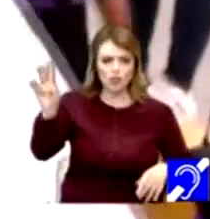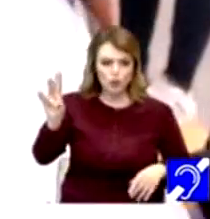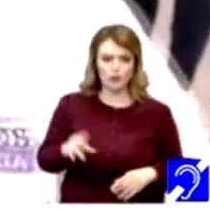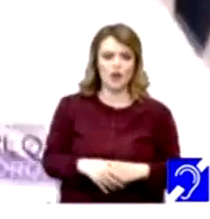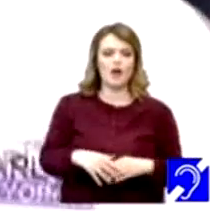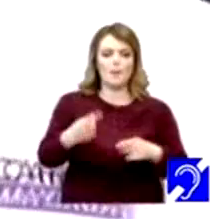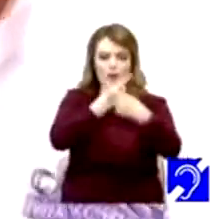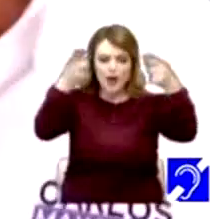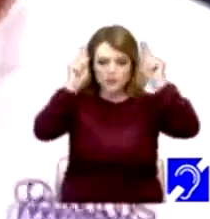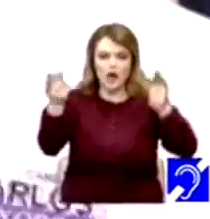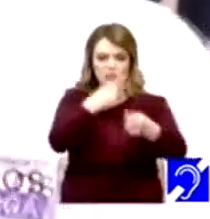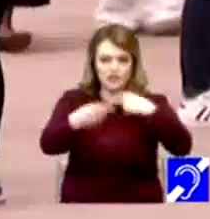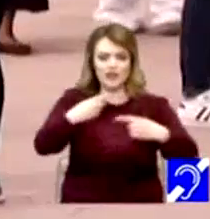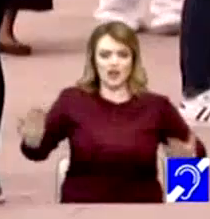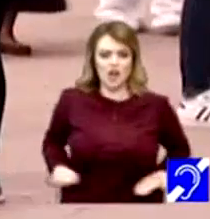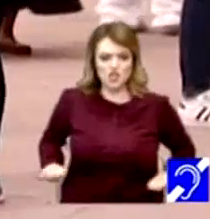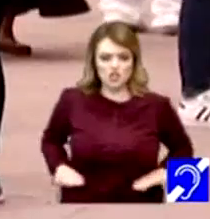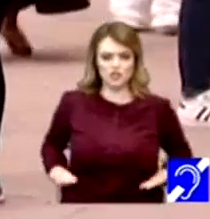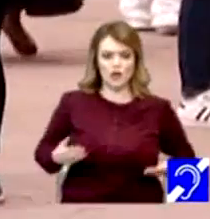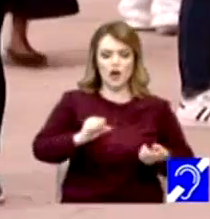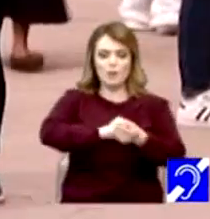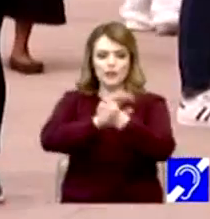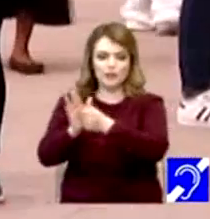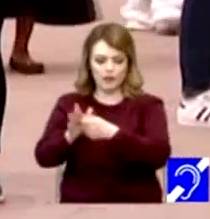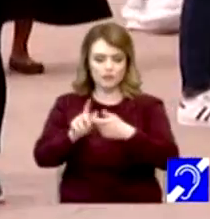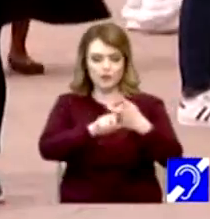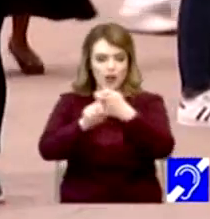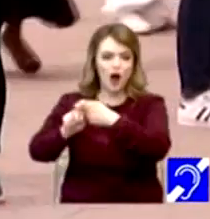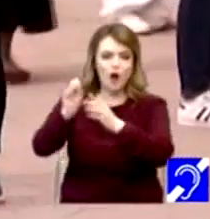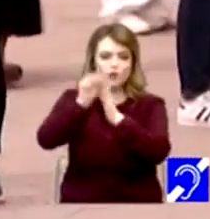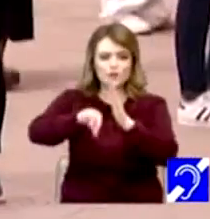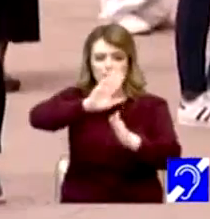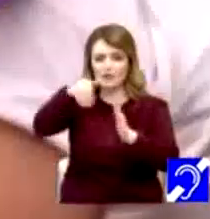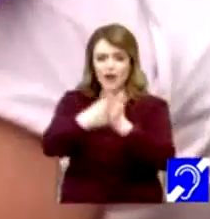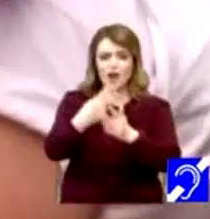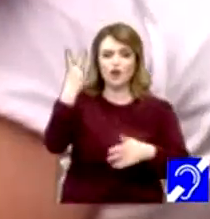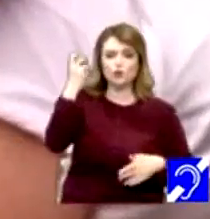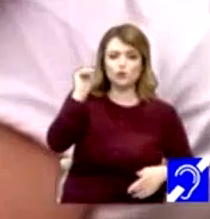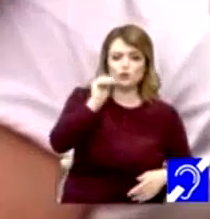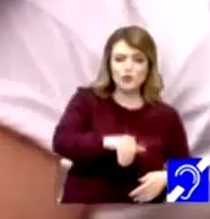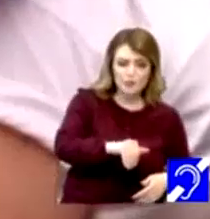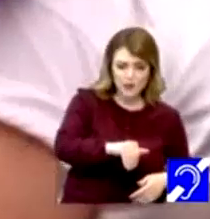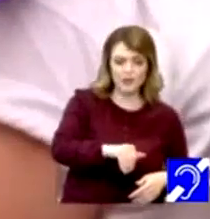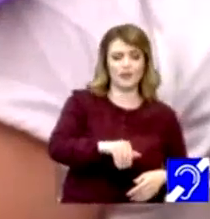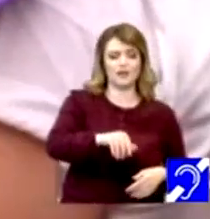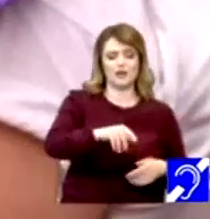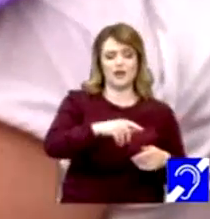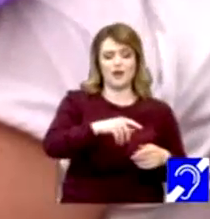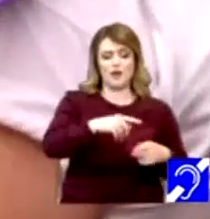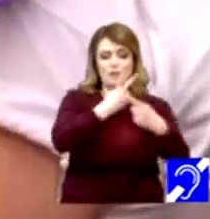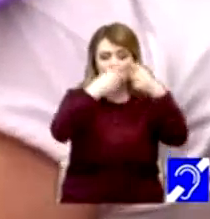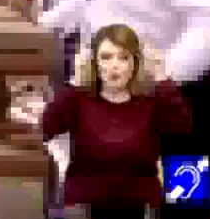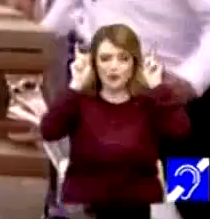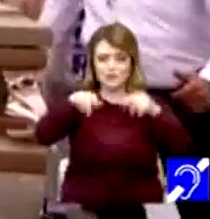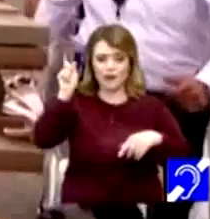de junio, México resucita. Pandemia de COVID a ucis până acum peste 200.000 de mexicani, una dintre cele mai mari rate de